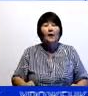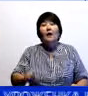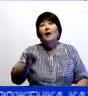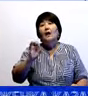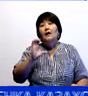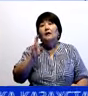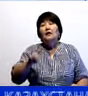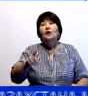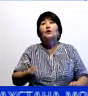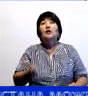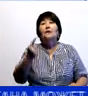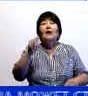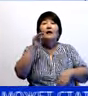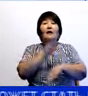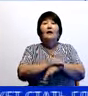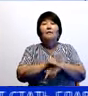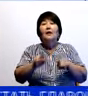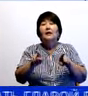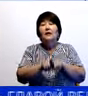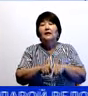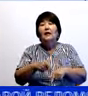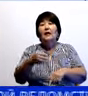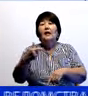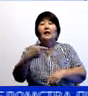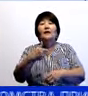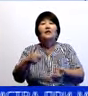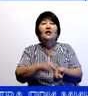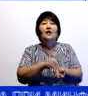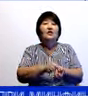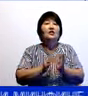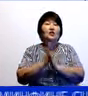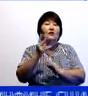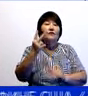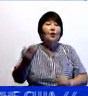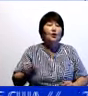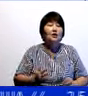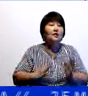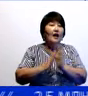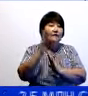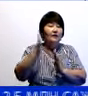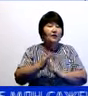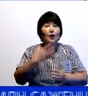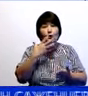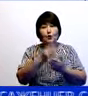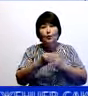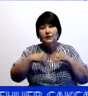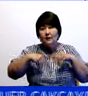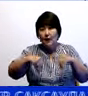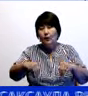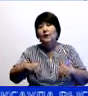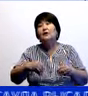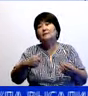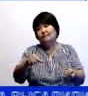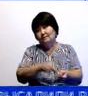В Аральском районе выявлен факт культивирования наркотических растений. Двое жителей выращивали в собственном огороде